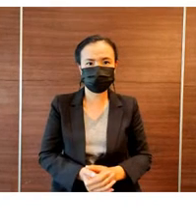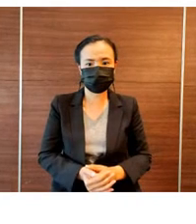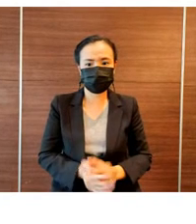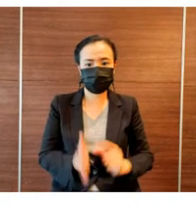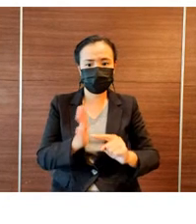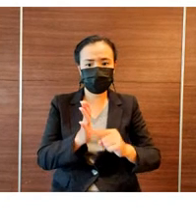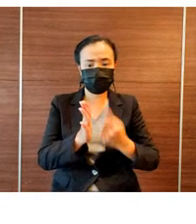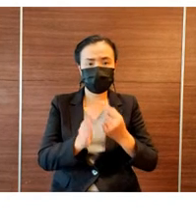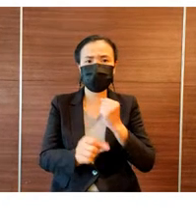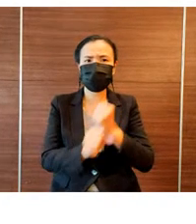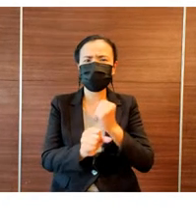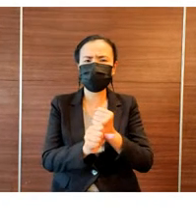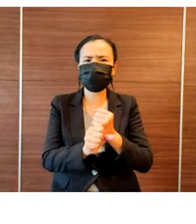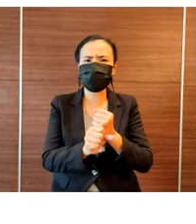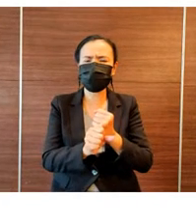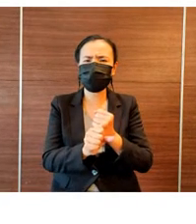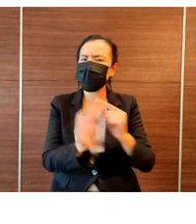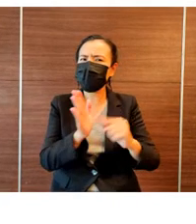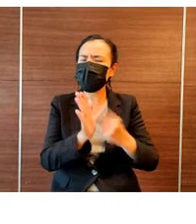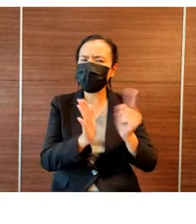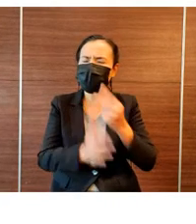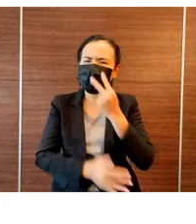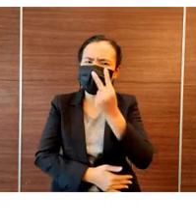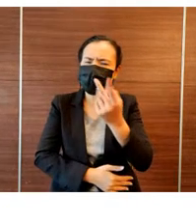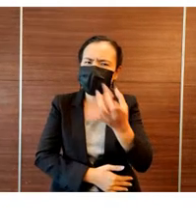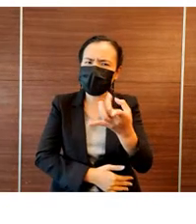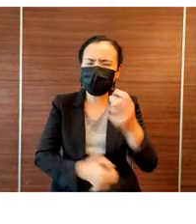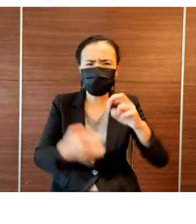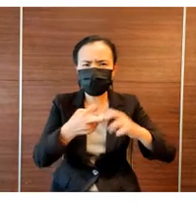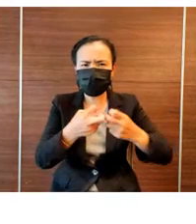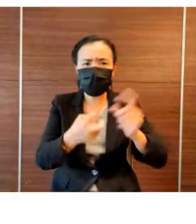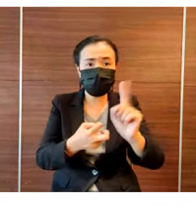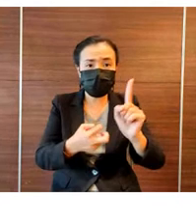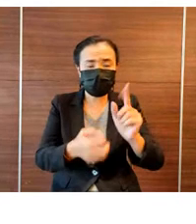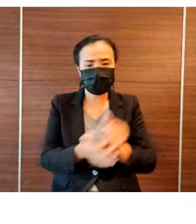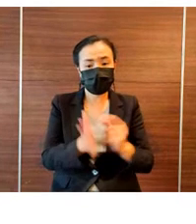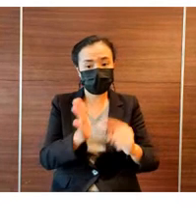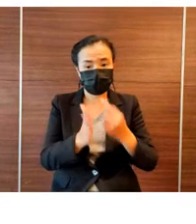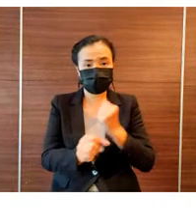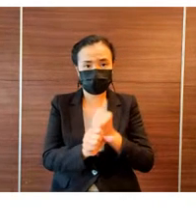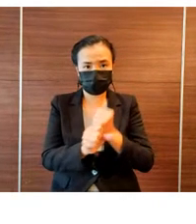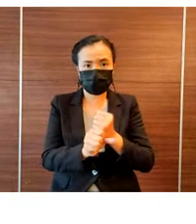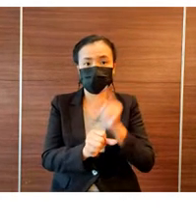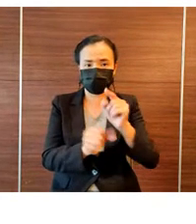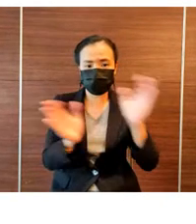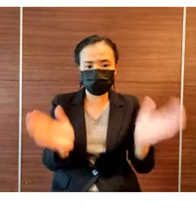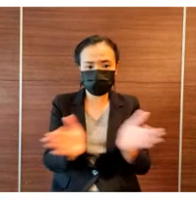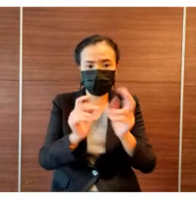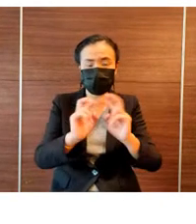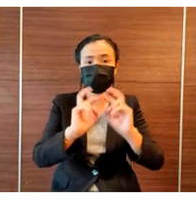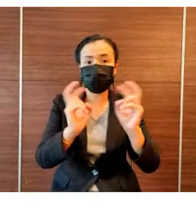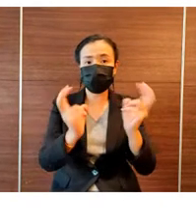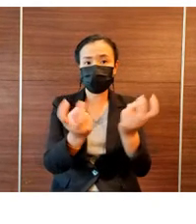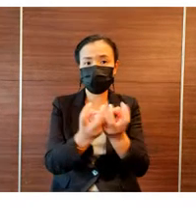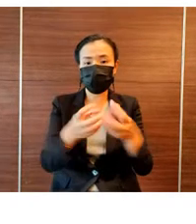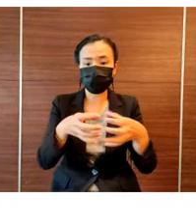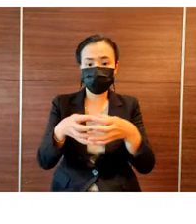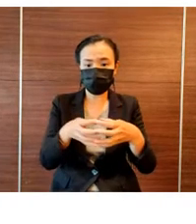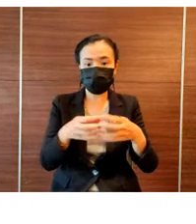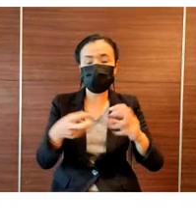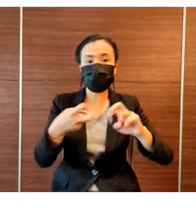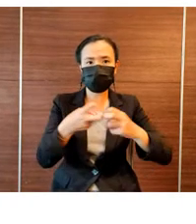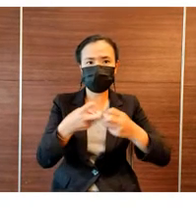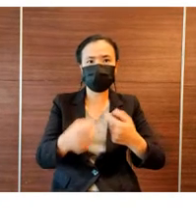ของการทำเรื่องนี้คือมาได้ยังไงอะคะเห็นอะไรมันเป็นปัญหายังไงถึงเริ่มต้นการทำงานเรื่องซัพพอร์ตกรุ๊ปอย่างเงี้ยค่ะ เอาจริงๆเลยคือปัญห